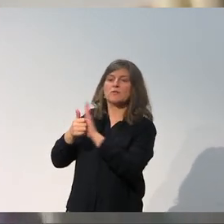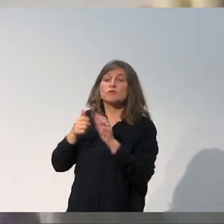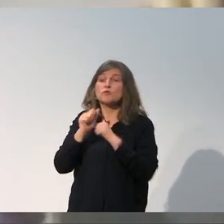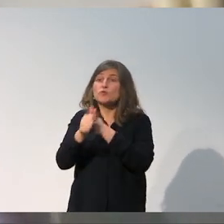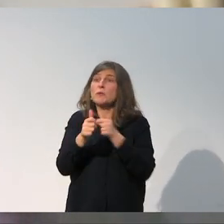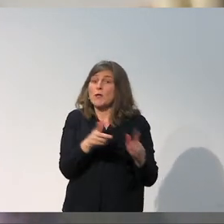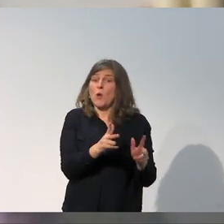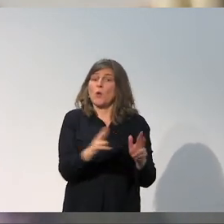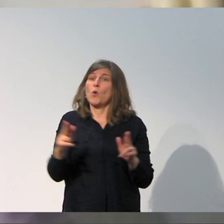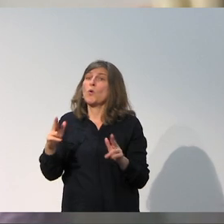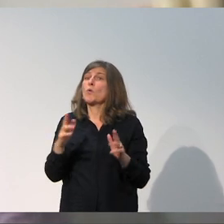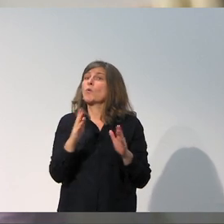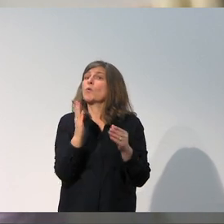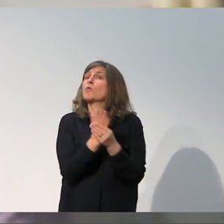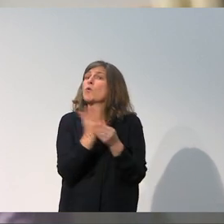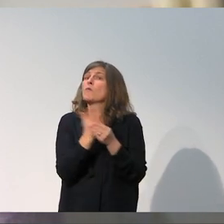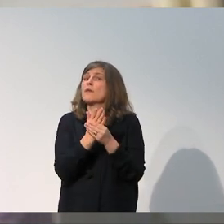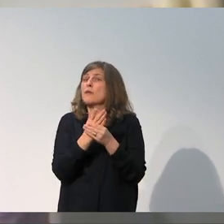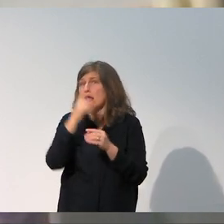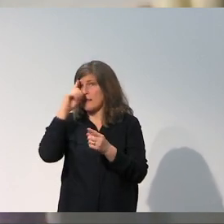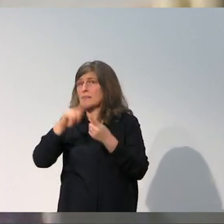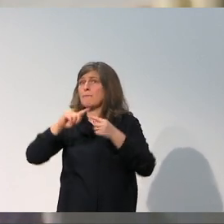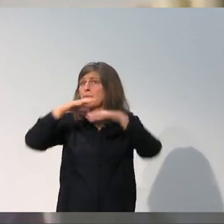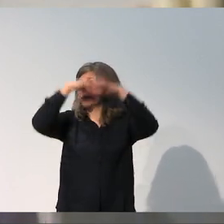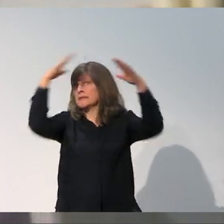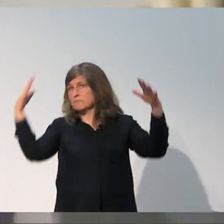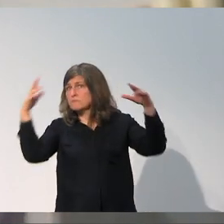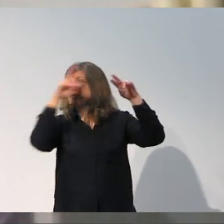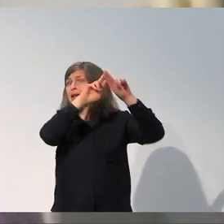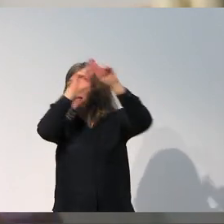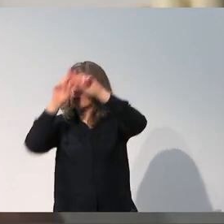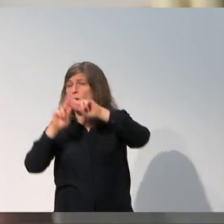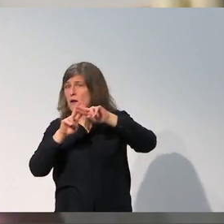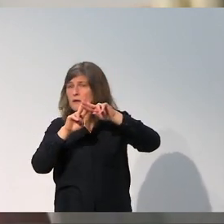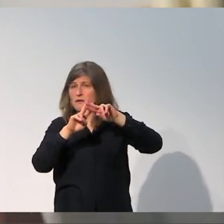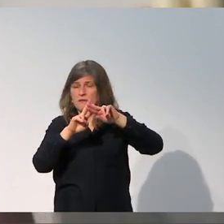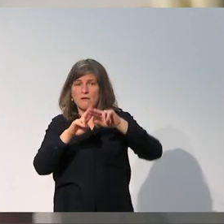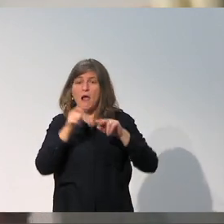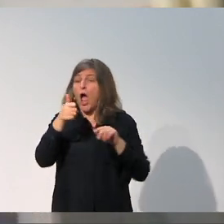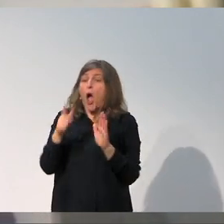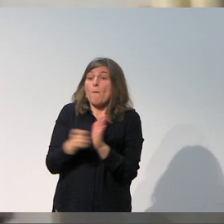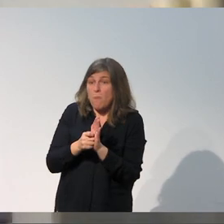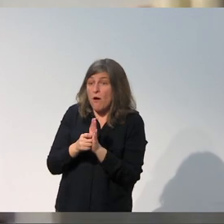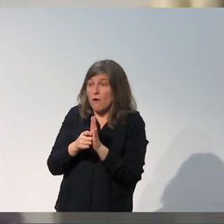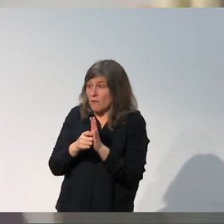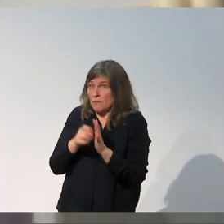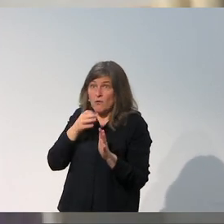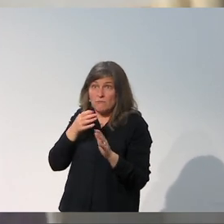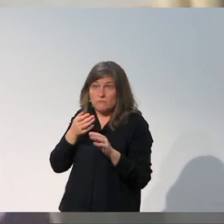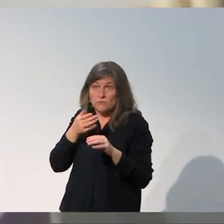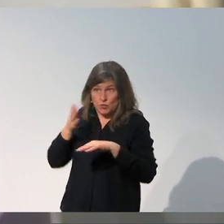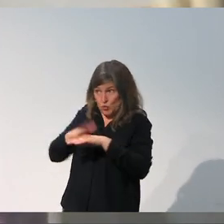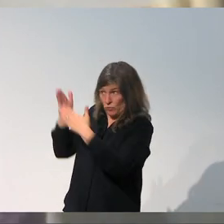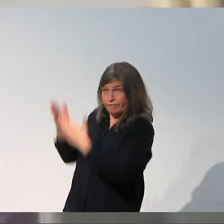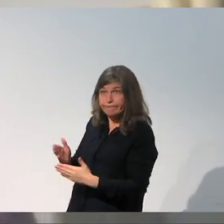documentaire de l'astrophysique de Neil deGrasse Tyson, Cosmos, dans lequel tout à coup on se met à parler de ce personnage. On met